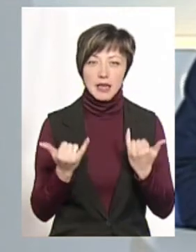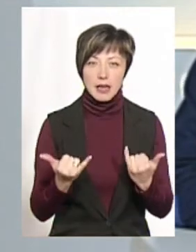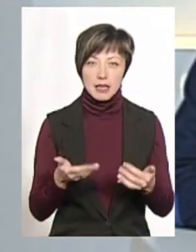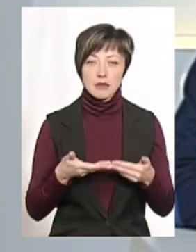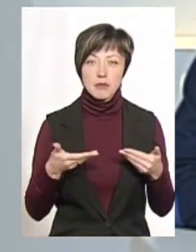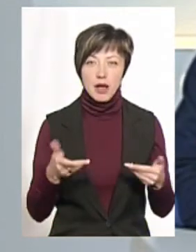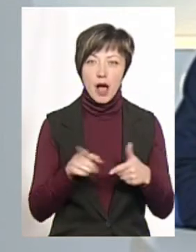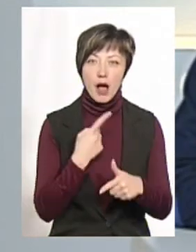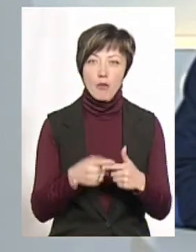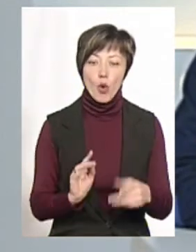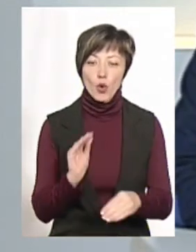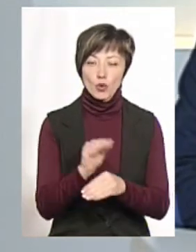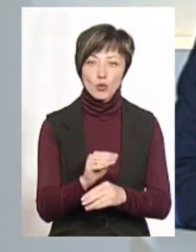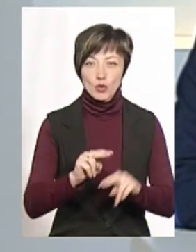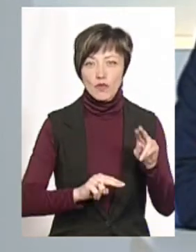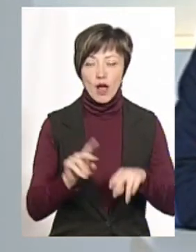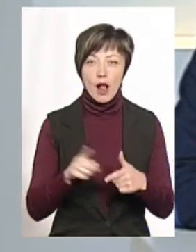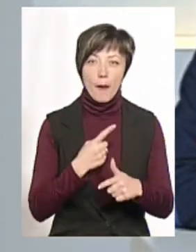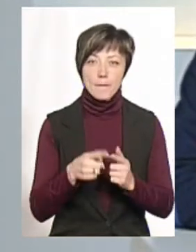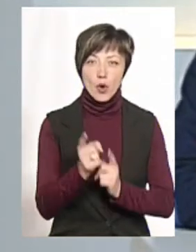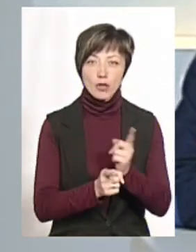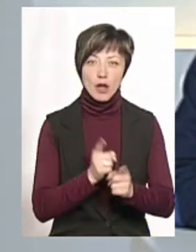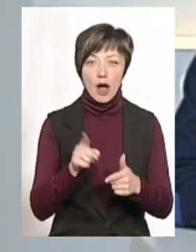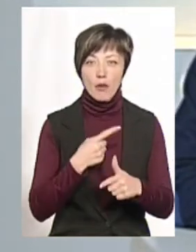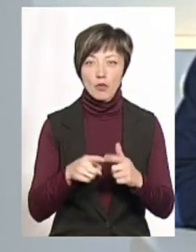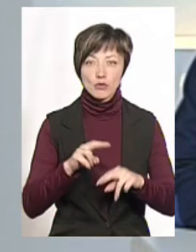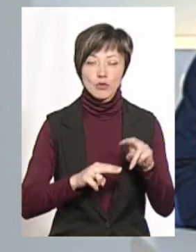ми або добудували, або реконструювали, або